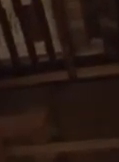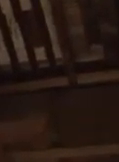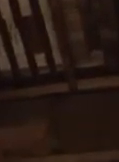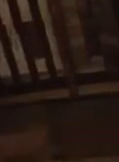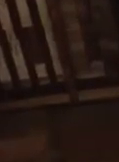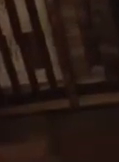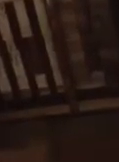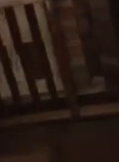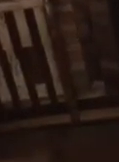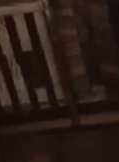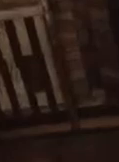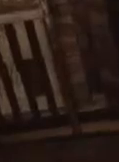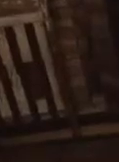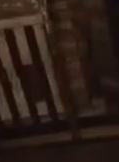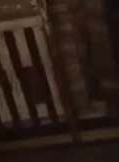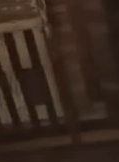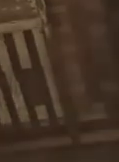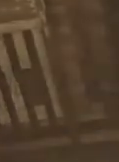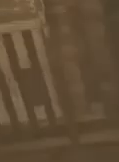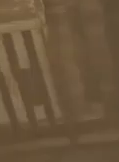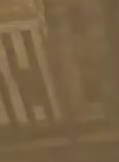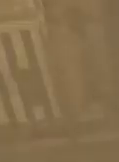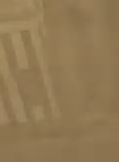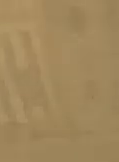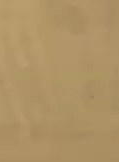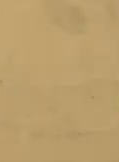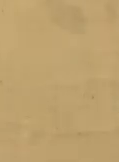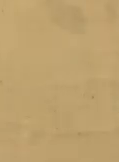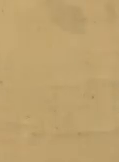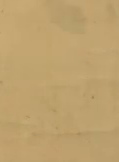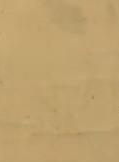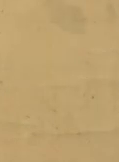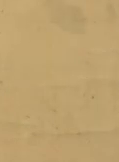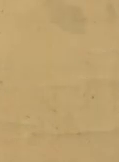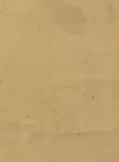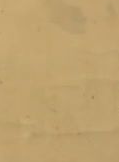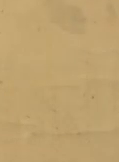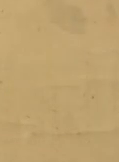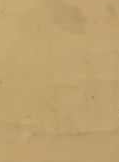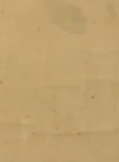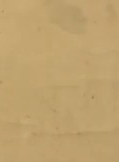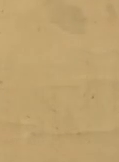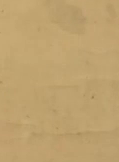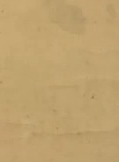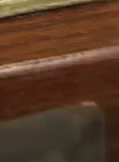古代から脈々と続く時の流れとそこに生きた人